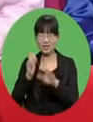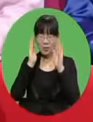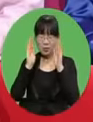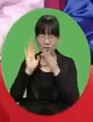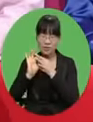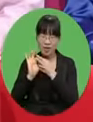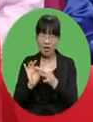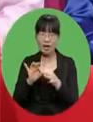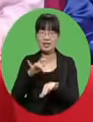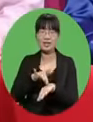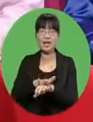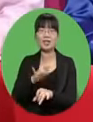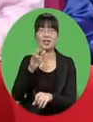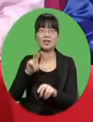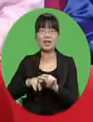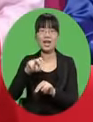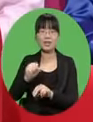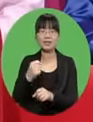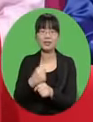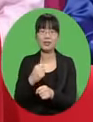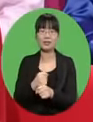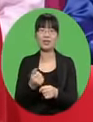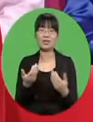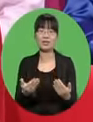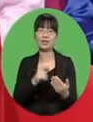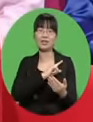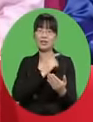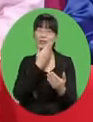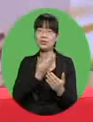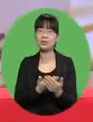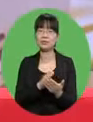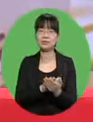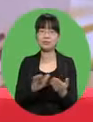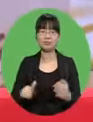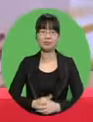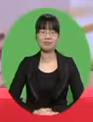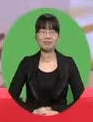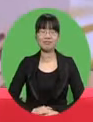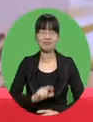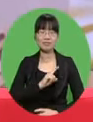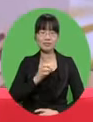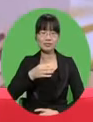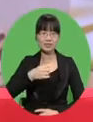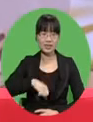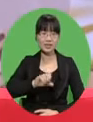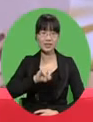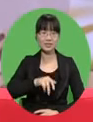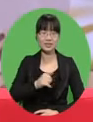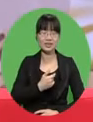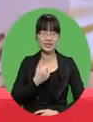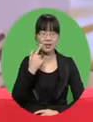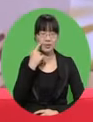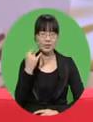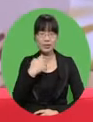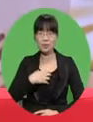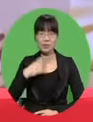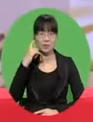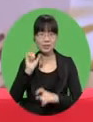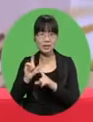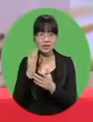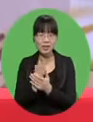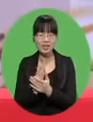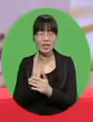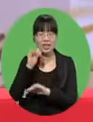거, 습관으로 자리 잡게 해주는 게 제일 중요합니다. 네, 자, 우진이 어머님 고민하지 마시고요. 우리 우진이 얘기를 나중에 내가 못